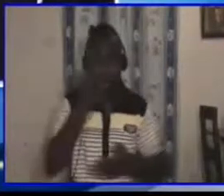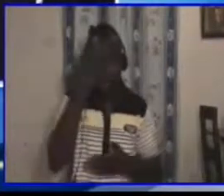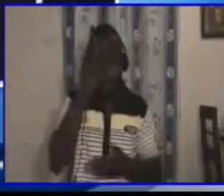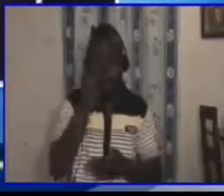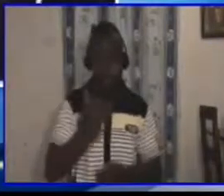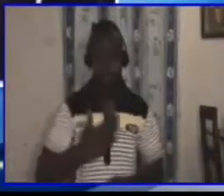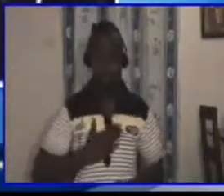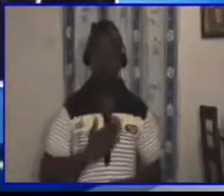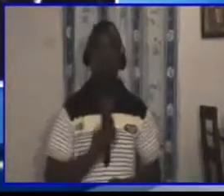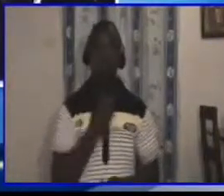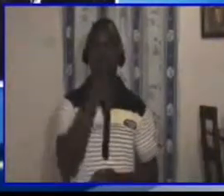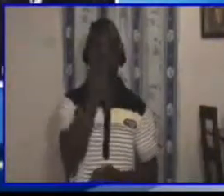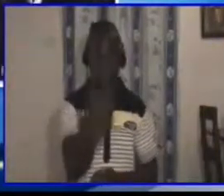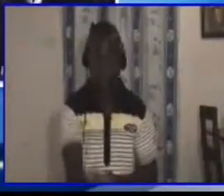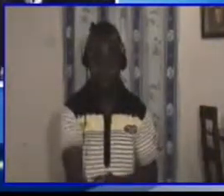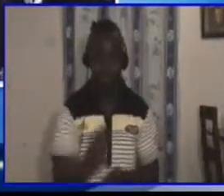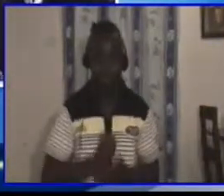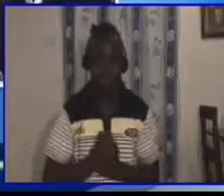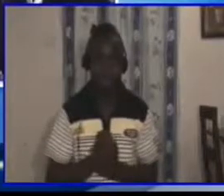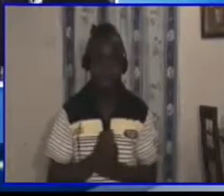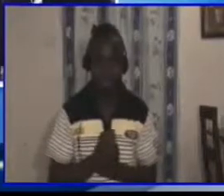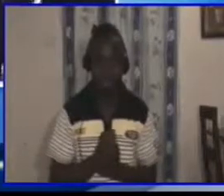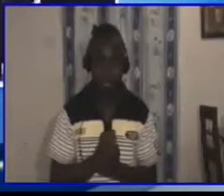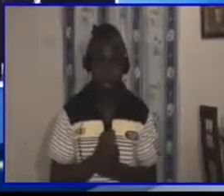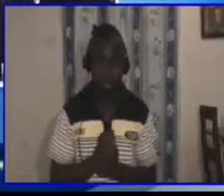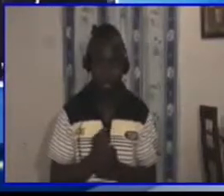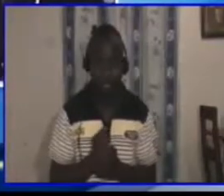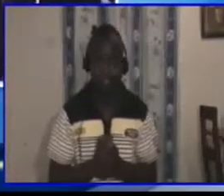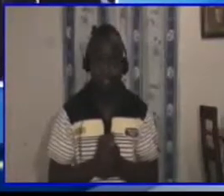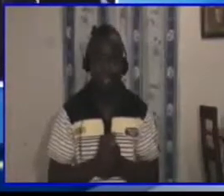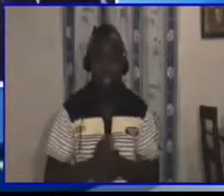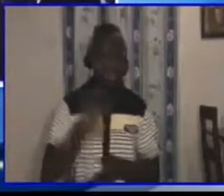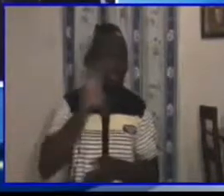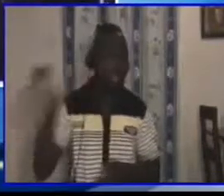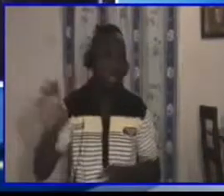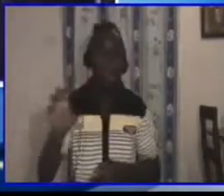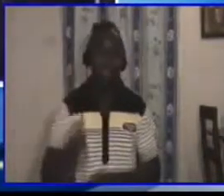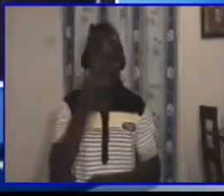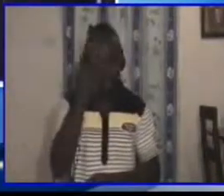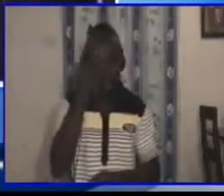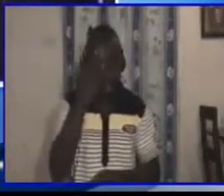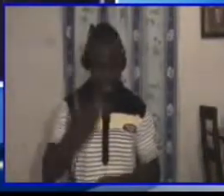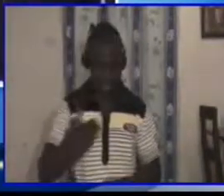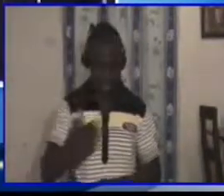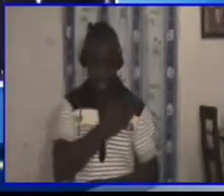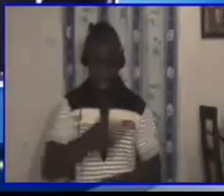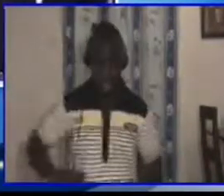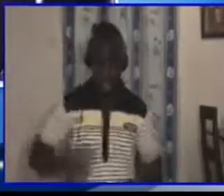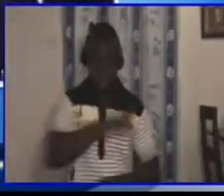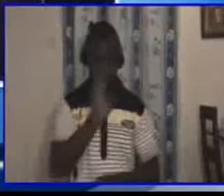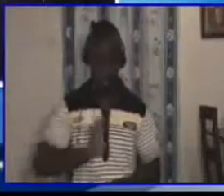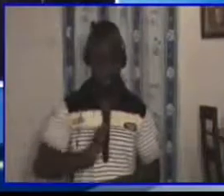il nostro signore ha detto le mie pecore conoscono la mia